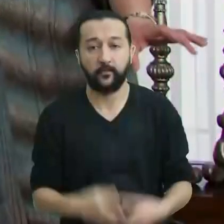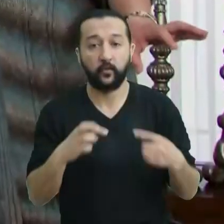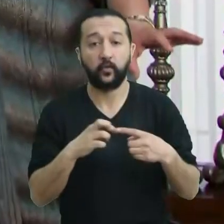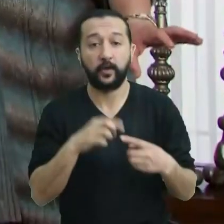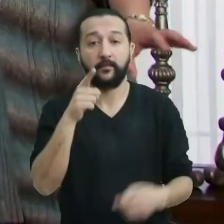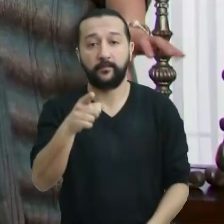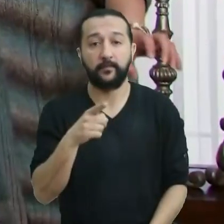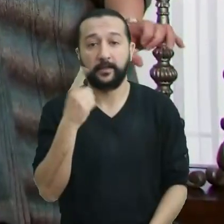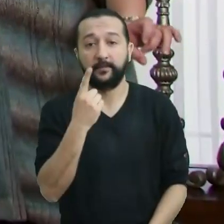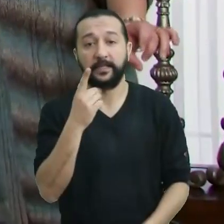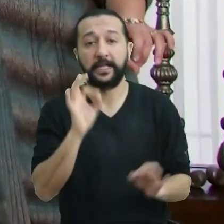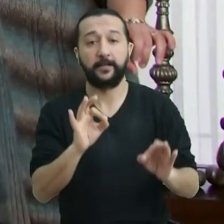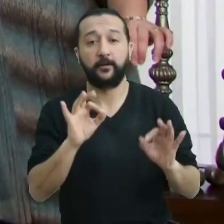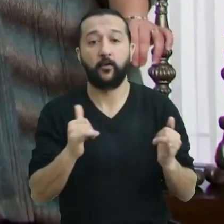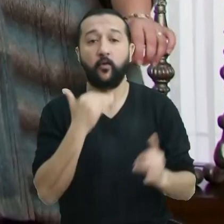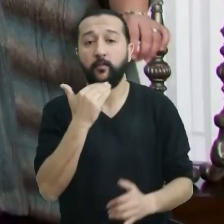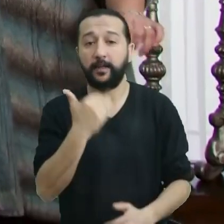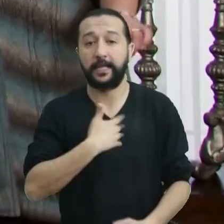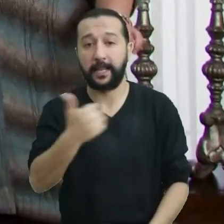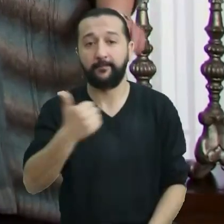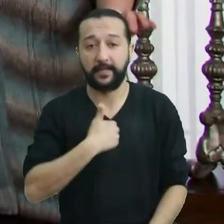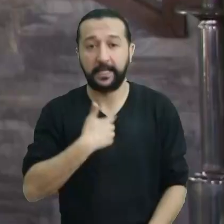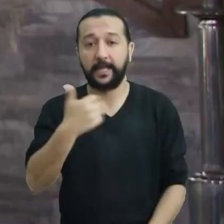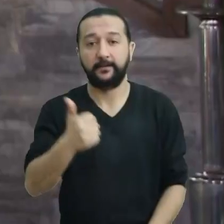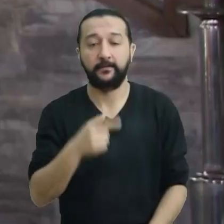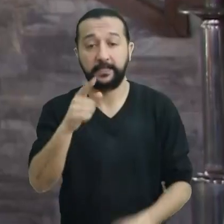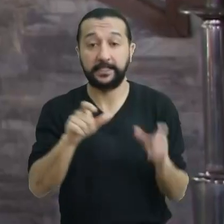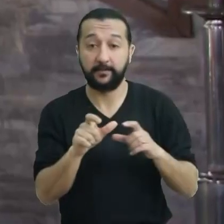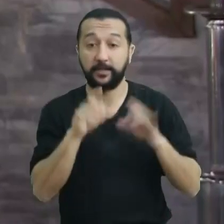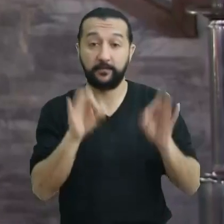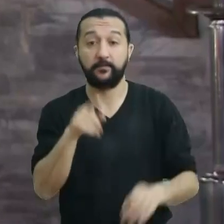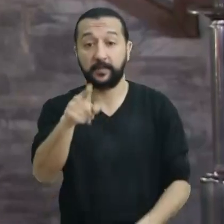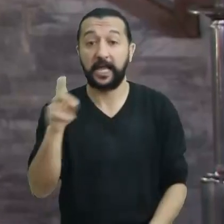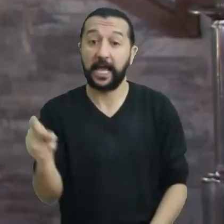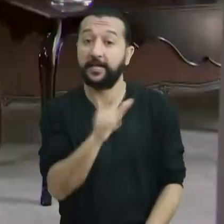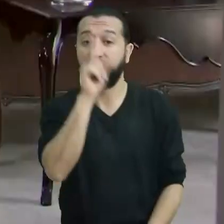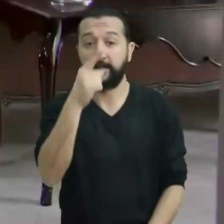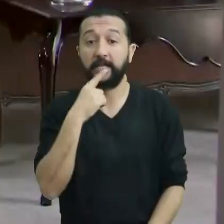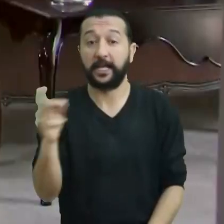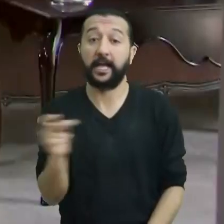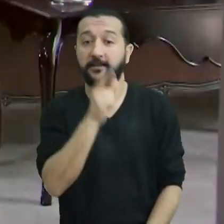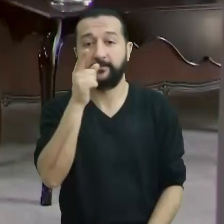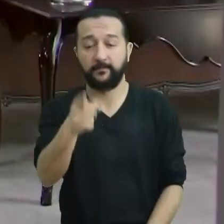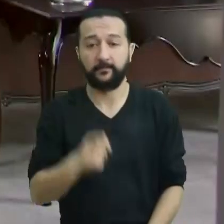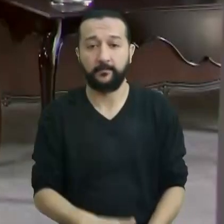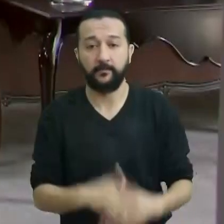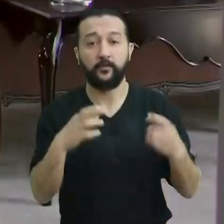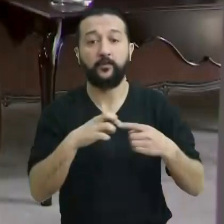Rüyam, hiçbir yerimi kıpırdatamıyorum. Gel al beni, al beni, al. Sarpışkom, kaç valla, kaç!